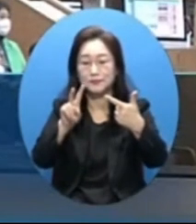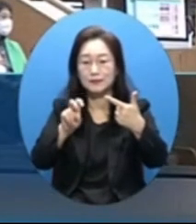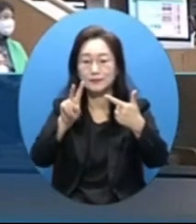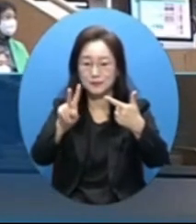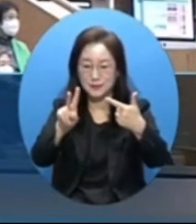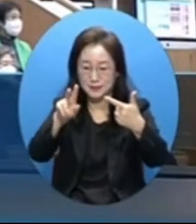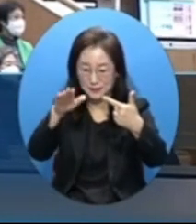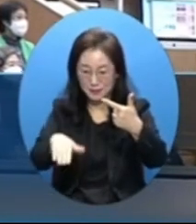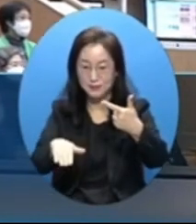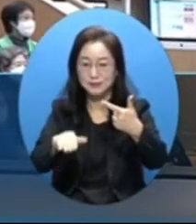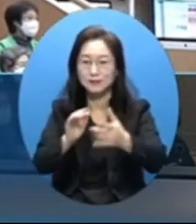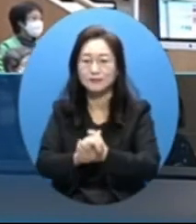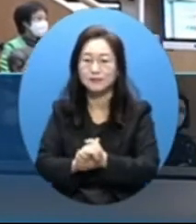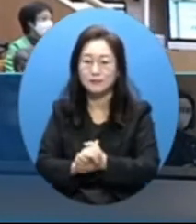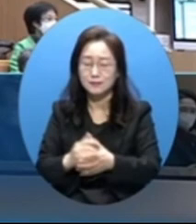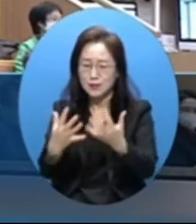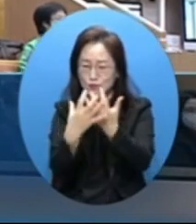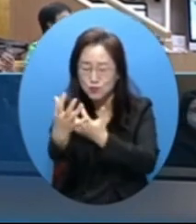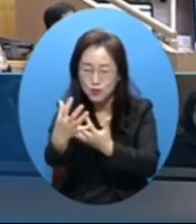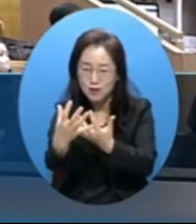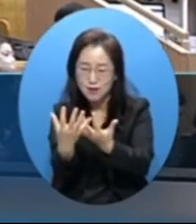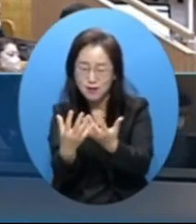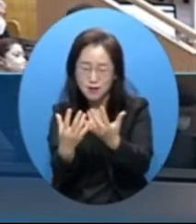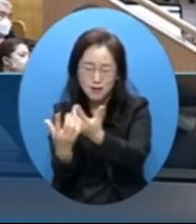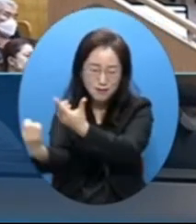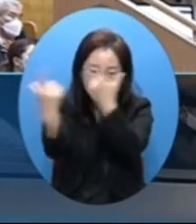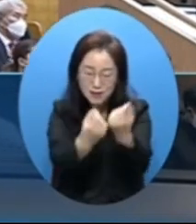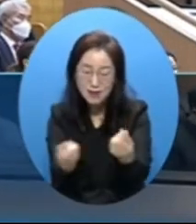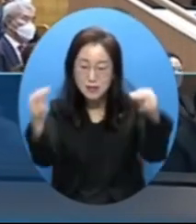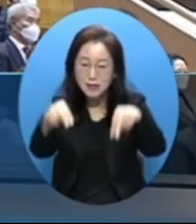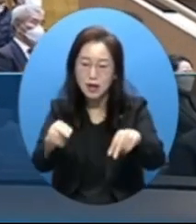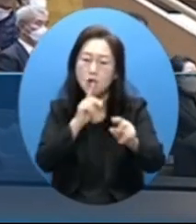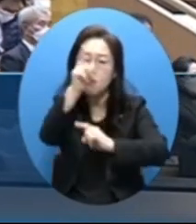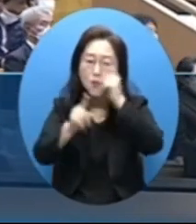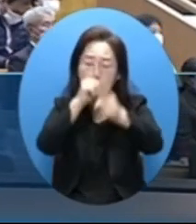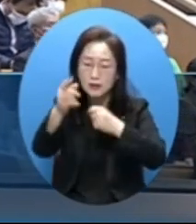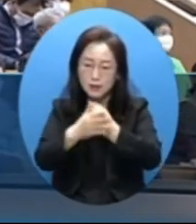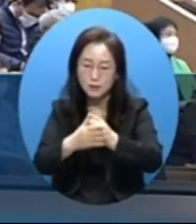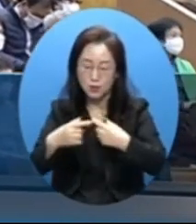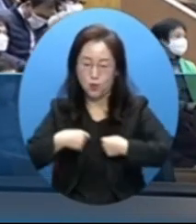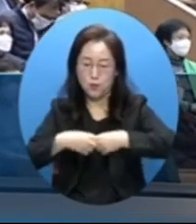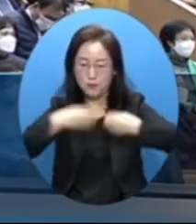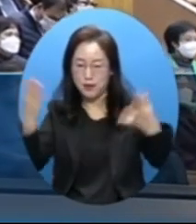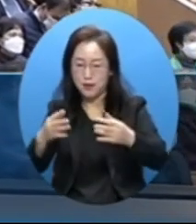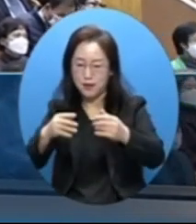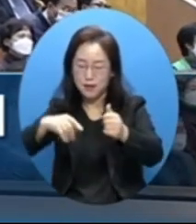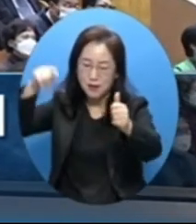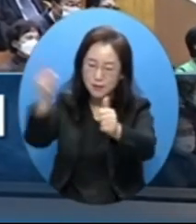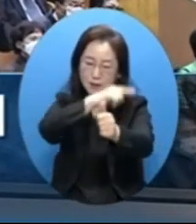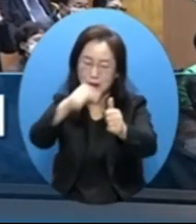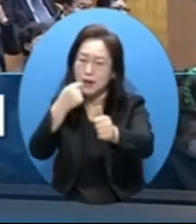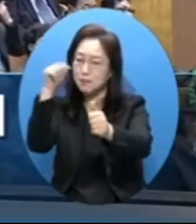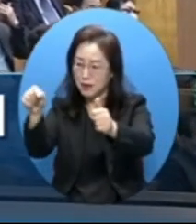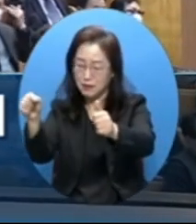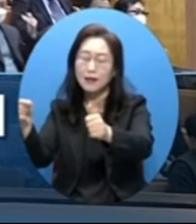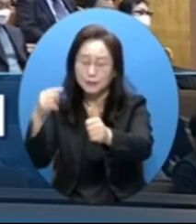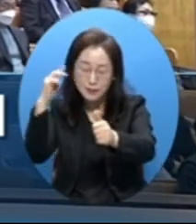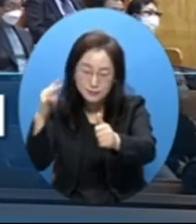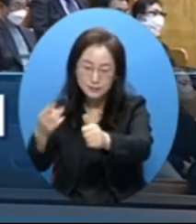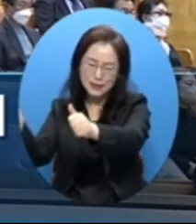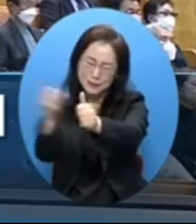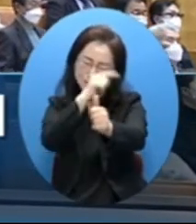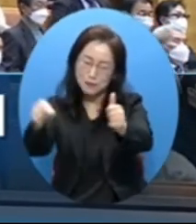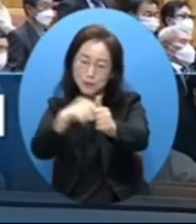22절로 입사절입니다 무리가 일제 일어나 고발하니 상관들이 옷을 찢어 벗기고 매로 칠하여 많이 친 후에 오게